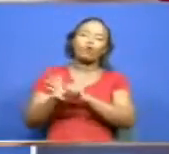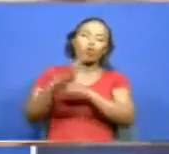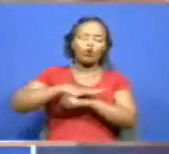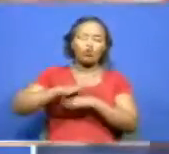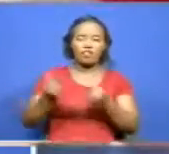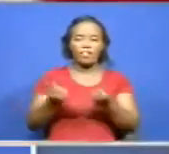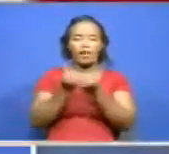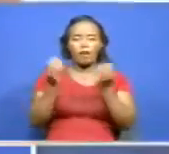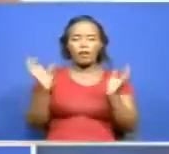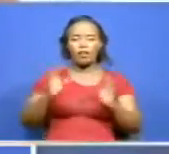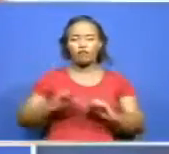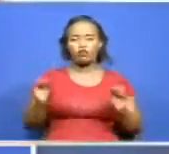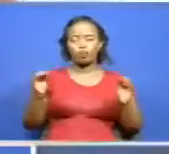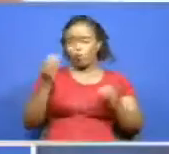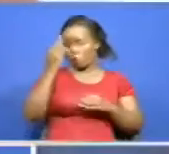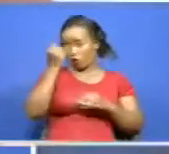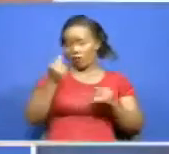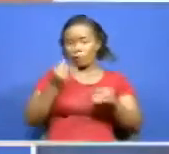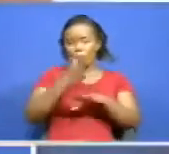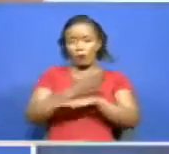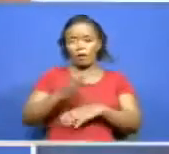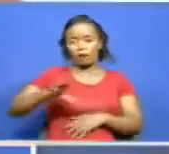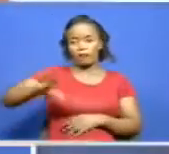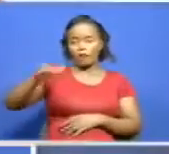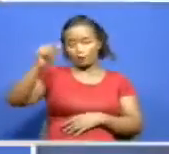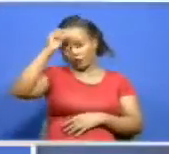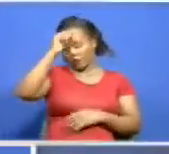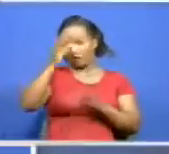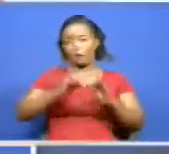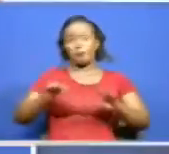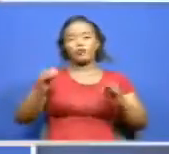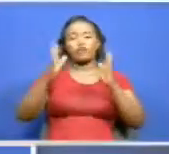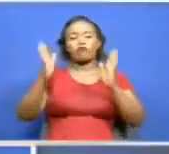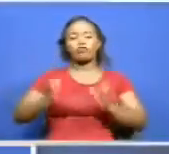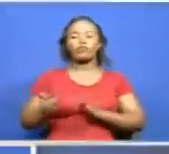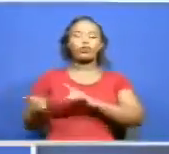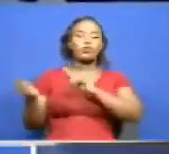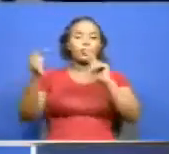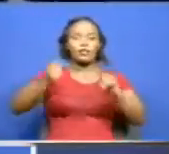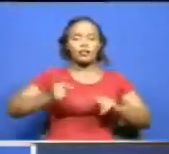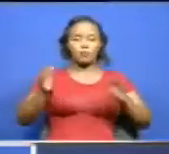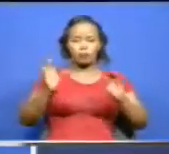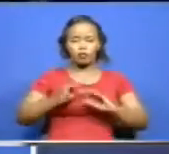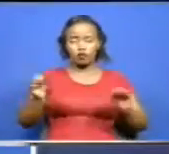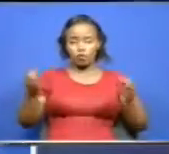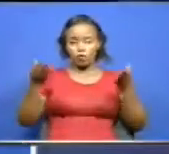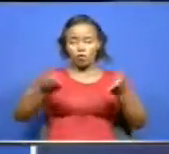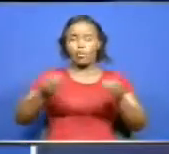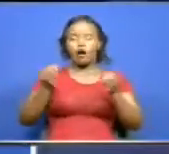haukufanyika baada ya maafisa wa serikali hiyo kukosa kufika. Mkutano huo sasa utaandaliwa juma